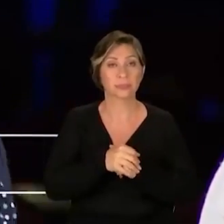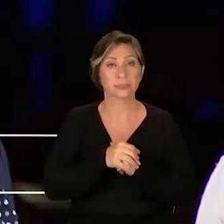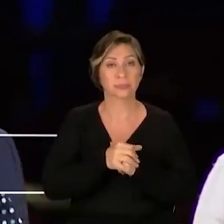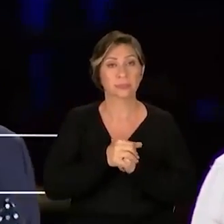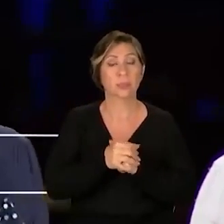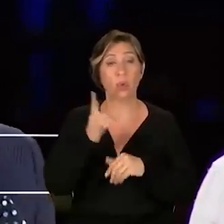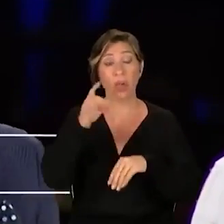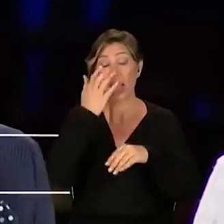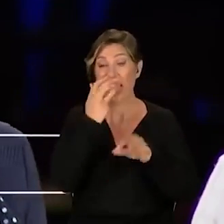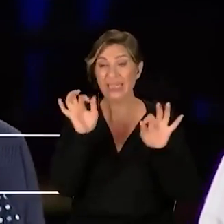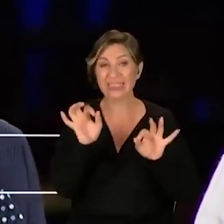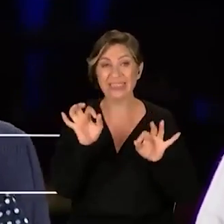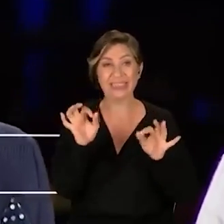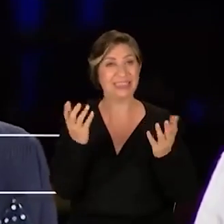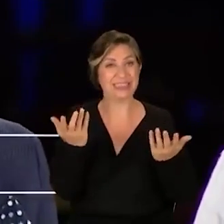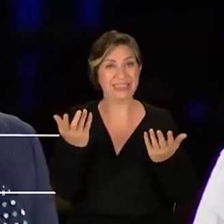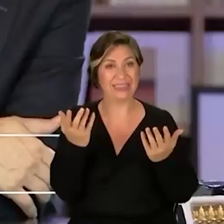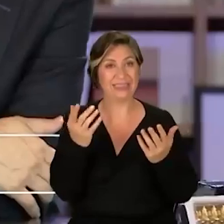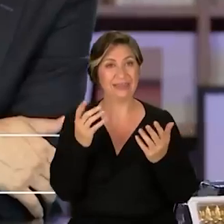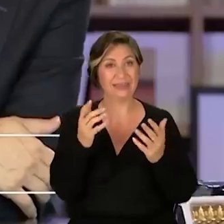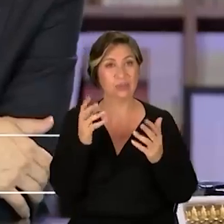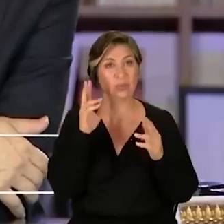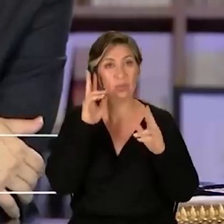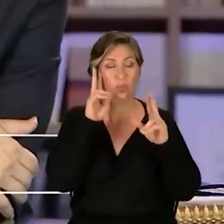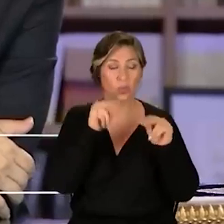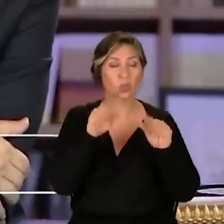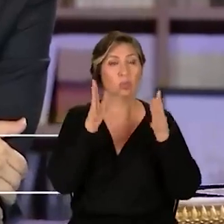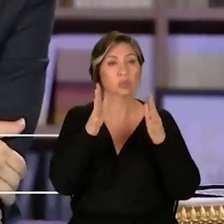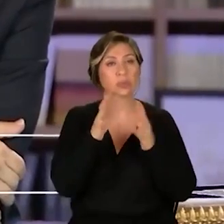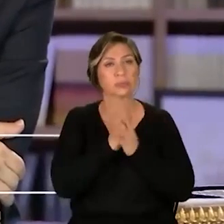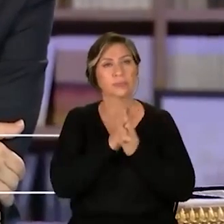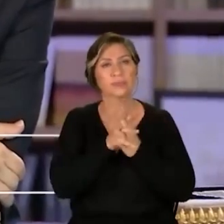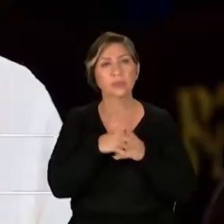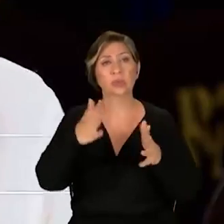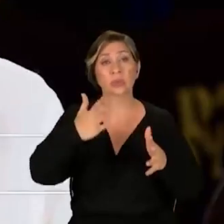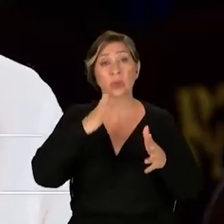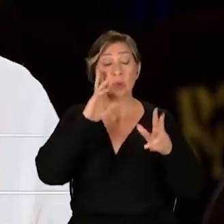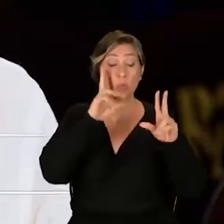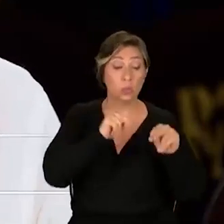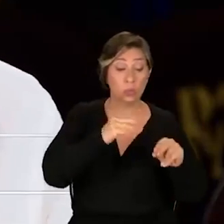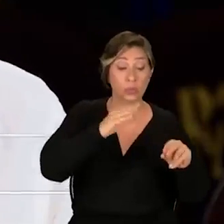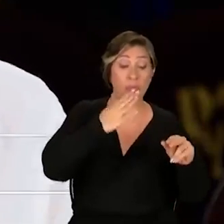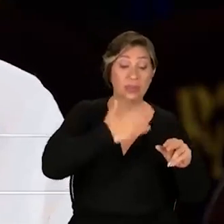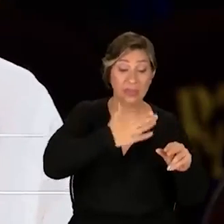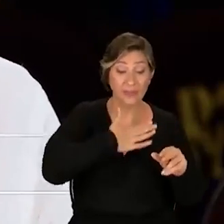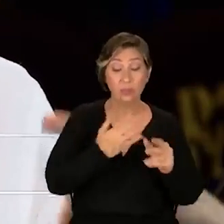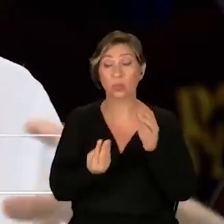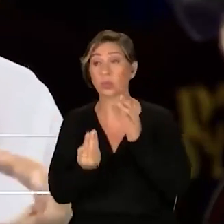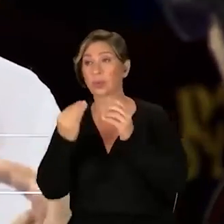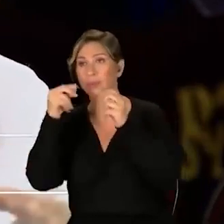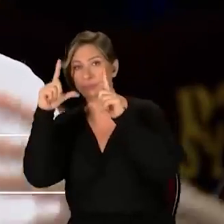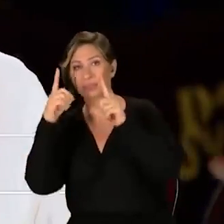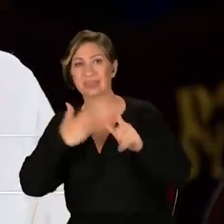Yani oradaki yani. Hassasiyet biraz şey. Hani yani uyku apnesi sadece solunumunuzla uykudaki solunumunuz tamamen farklı. Birbirinden şeyler. Farklı